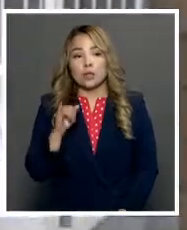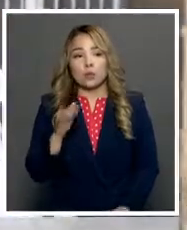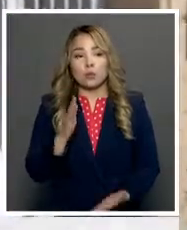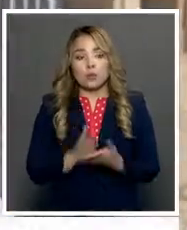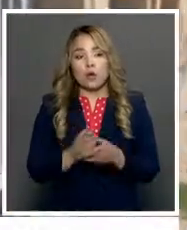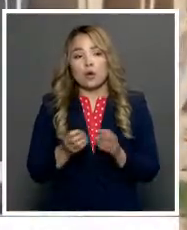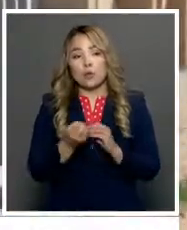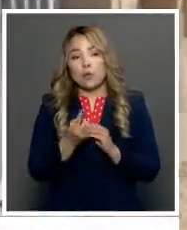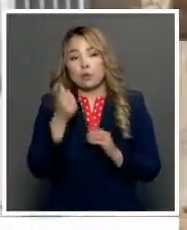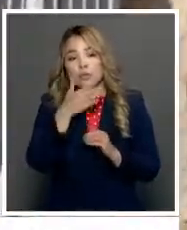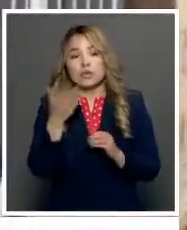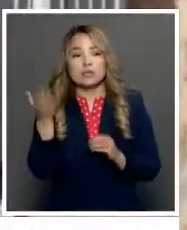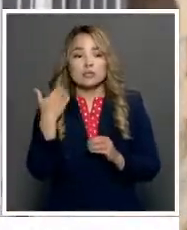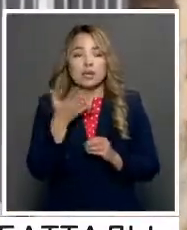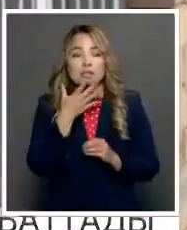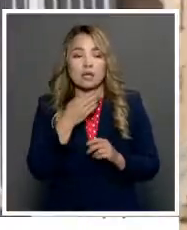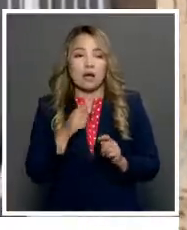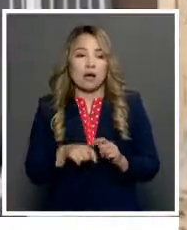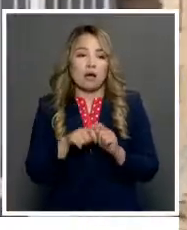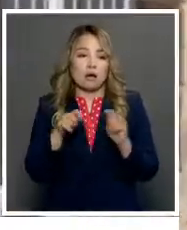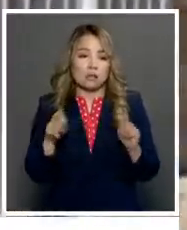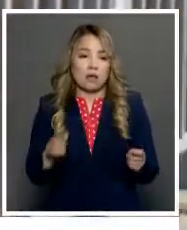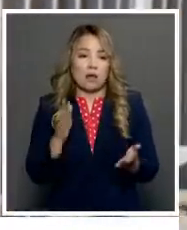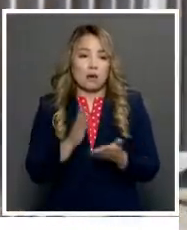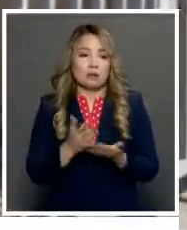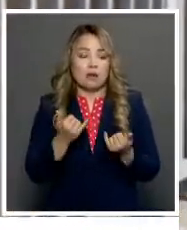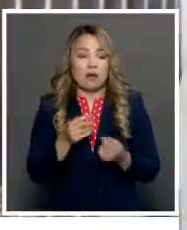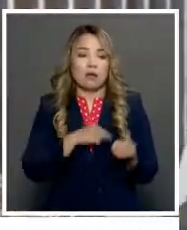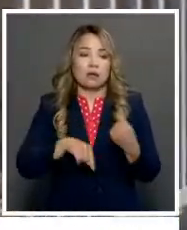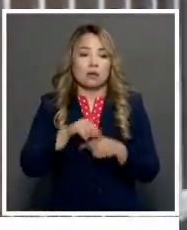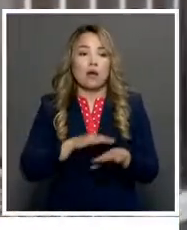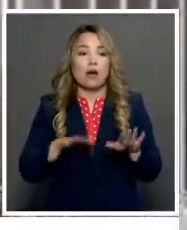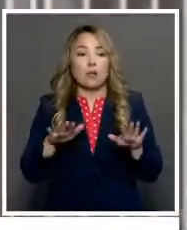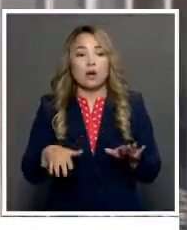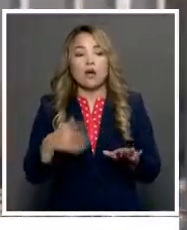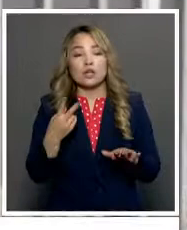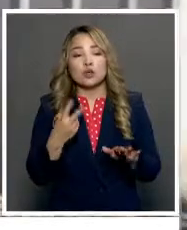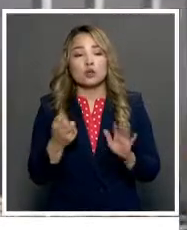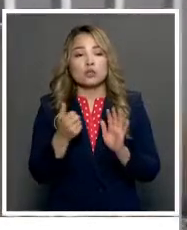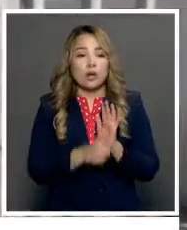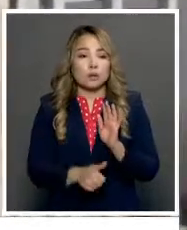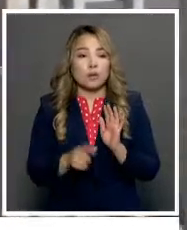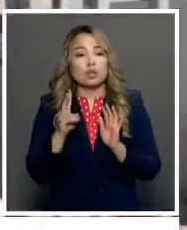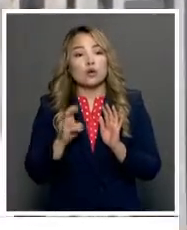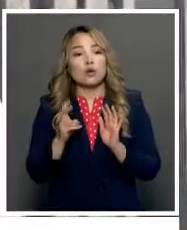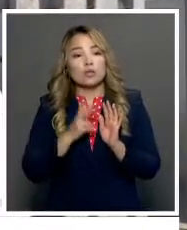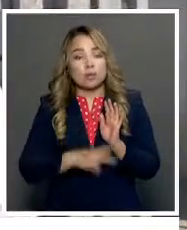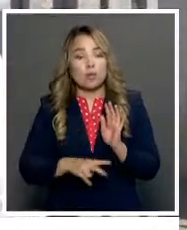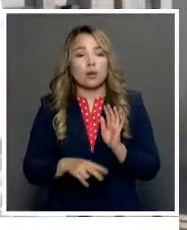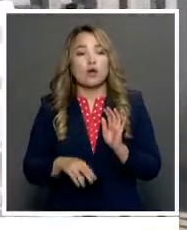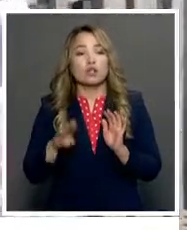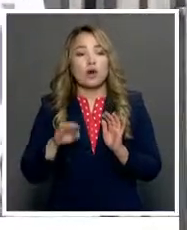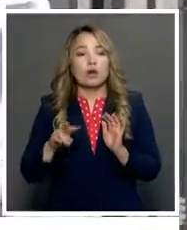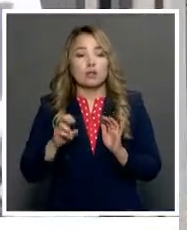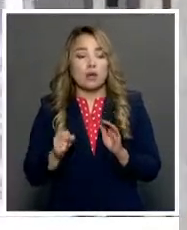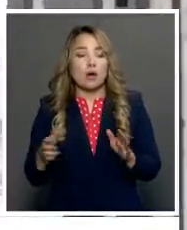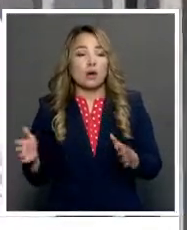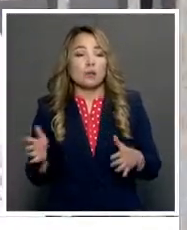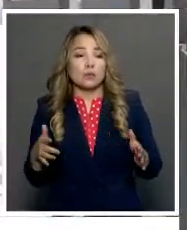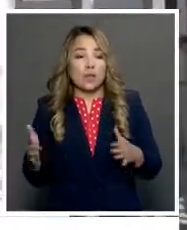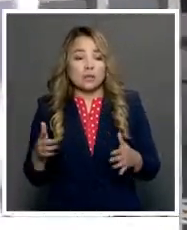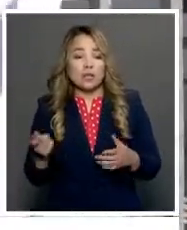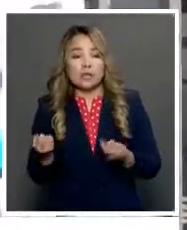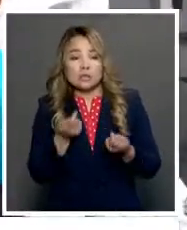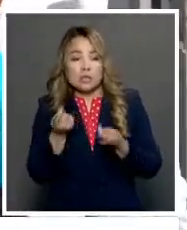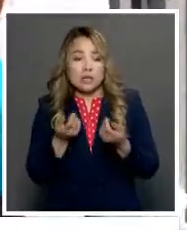осыдан 11 жыл бұрын сән салтанатымен іске қосылды. Алпауыт кәсіпорын айына 260-270 тонна ұн, 1200 тонна кебек